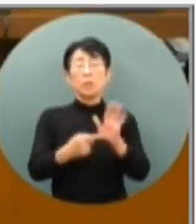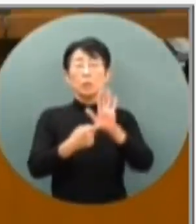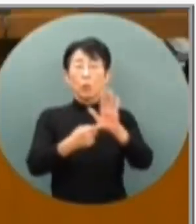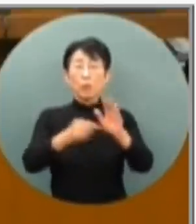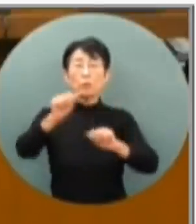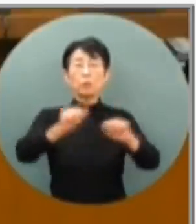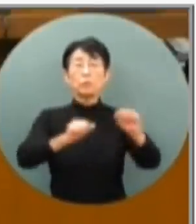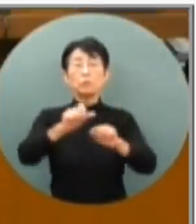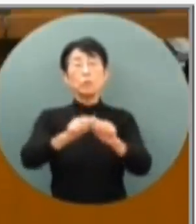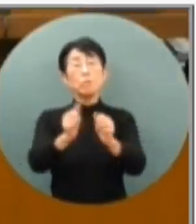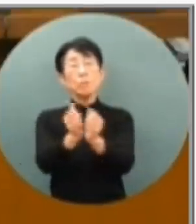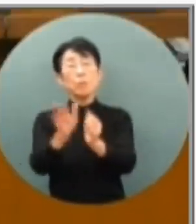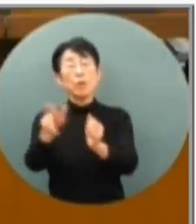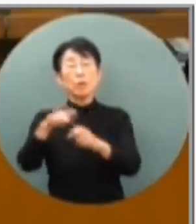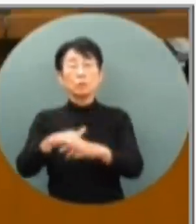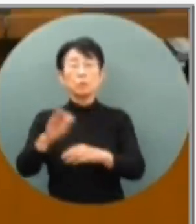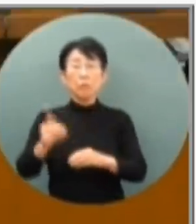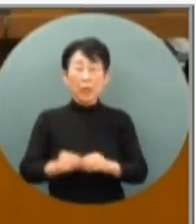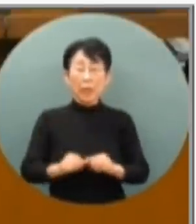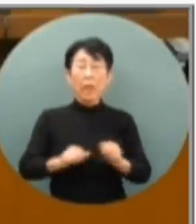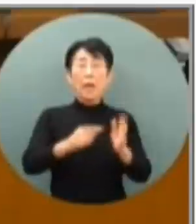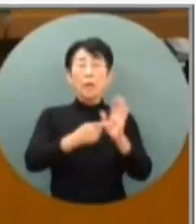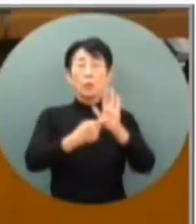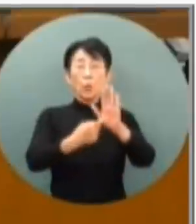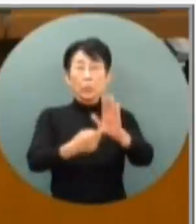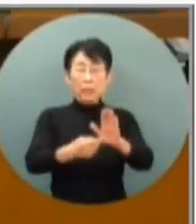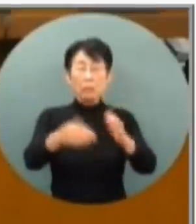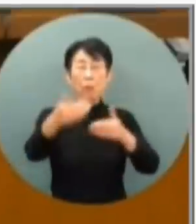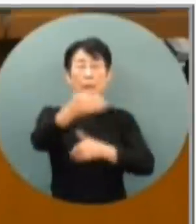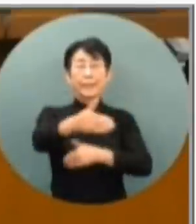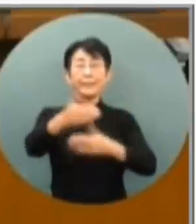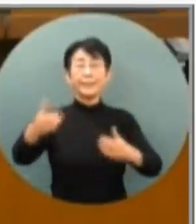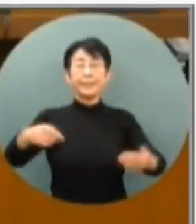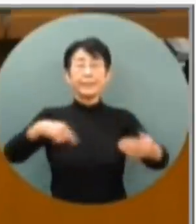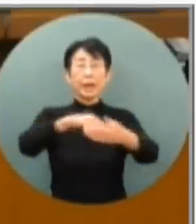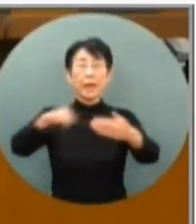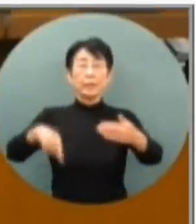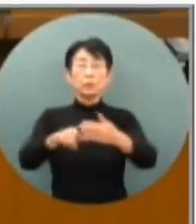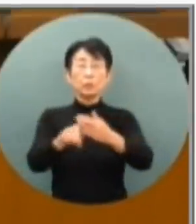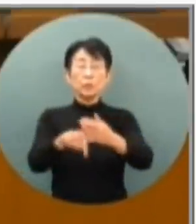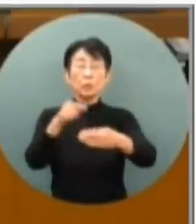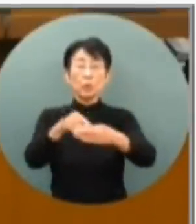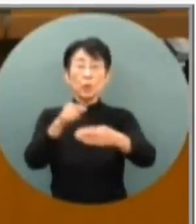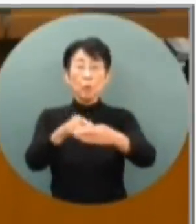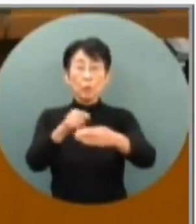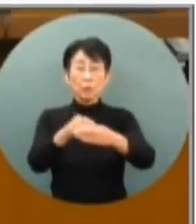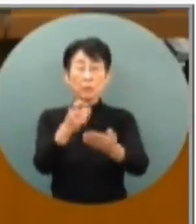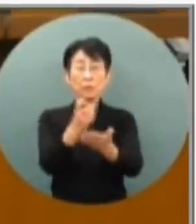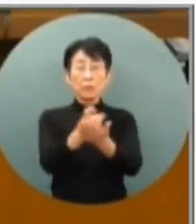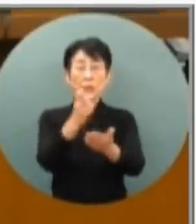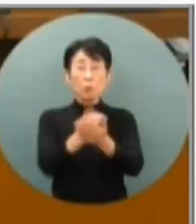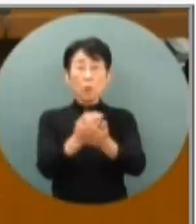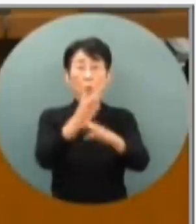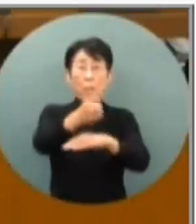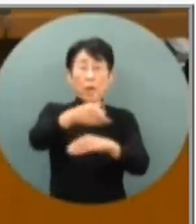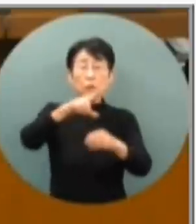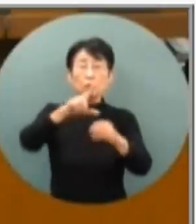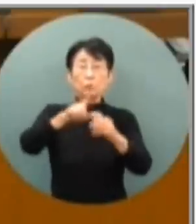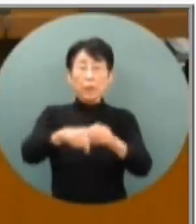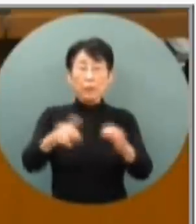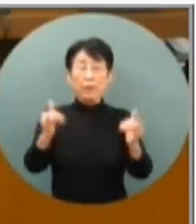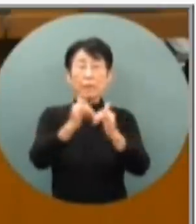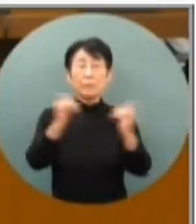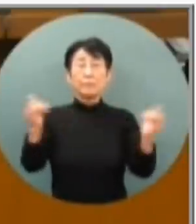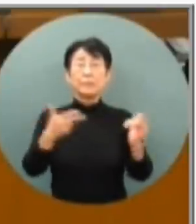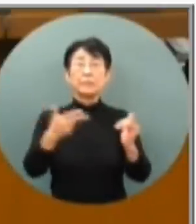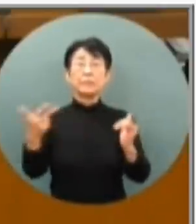から、その表現の範囲内ということでも、そのノリを超えるものがあればですね、それは当然ながら民事上損害賠